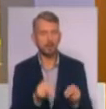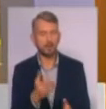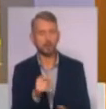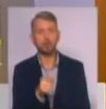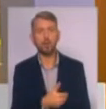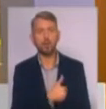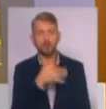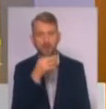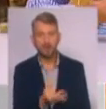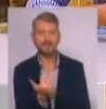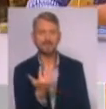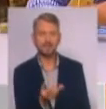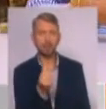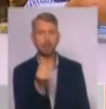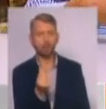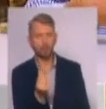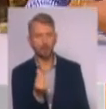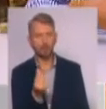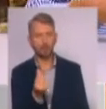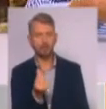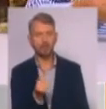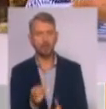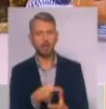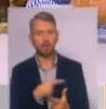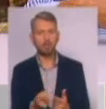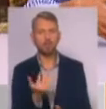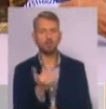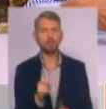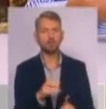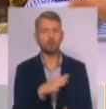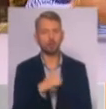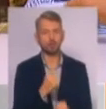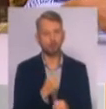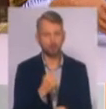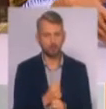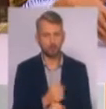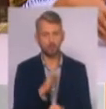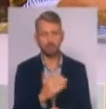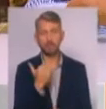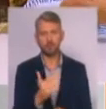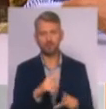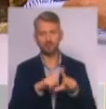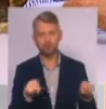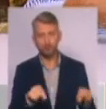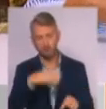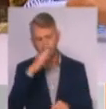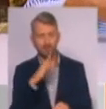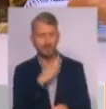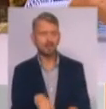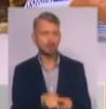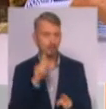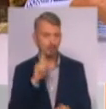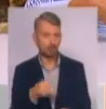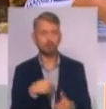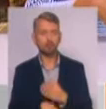хочеш сказати, скільки грошей або скільки, що було зроблено в твоїй школі, батьки і так знають, тому що